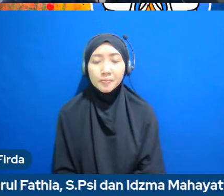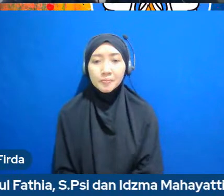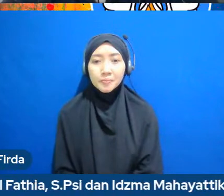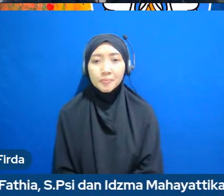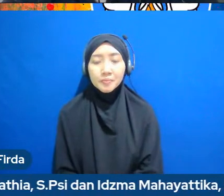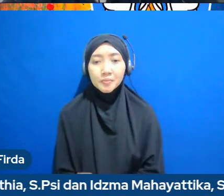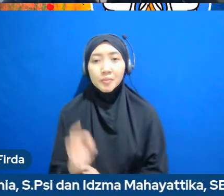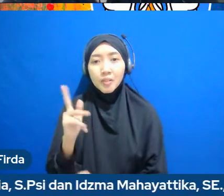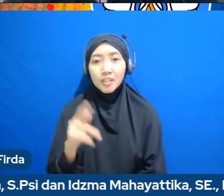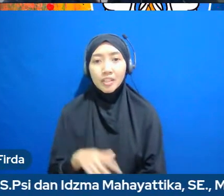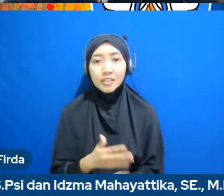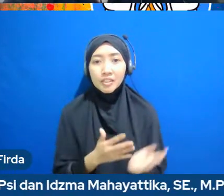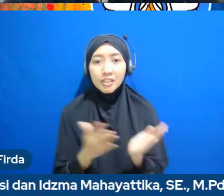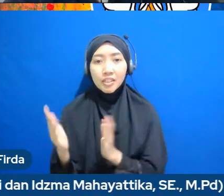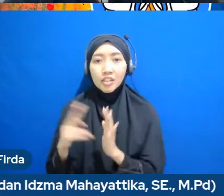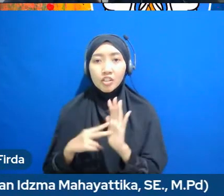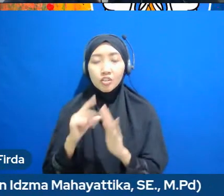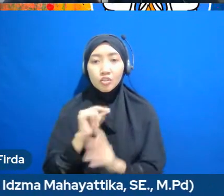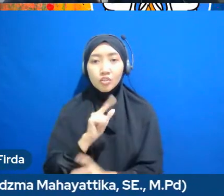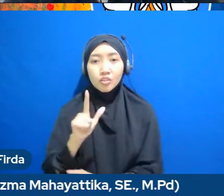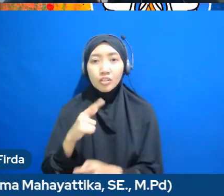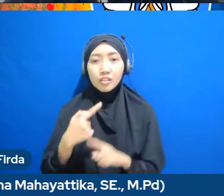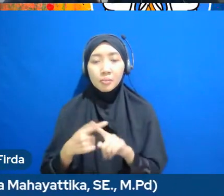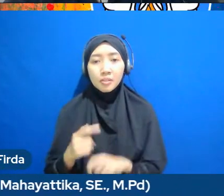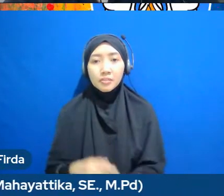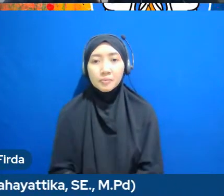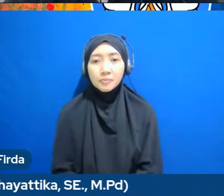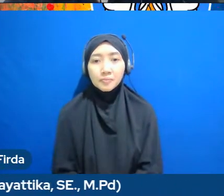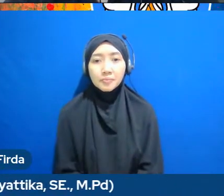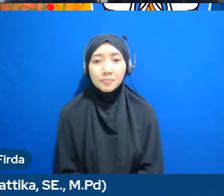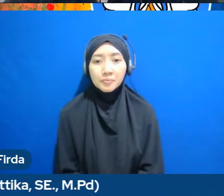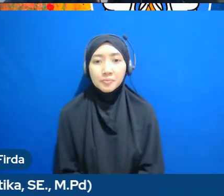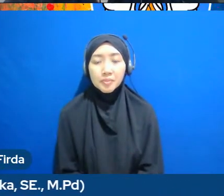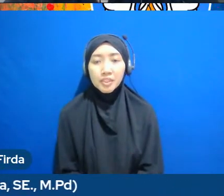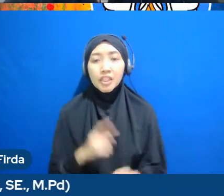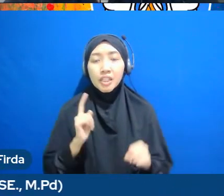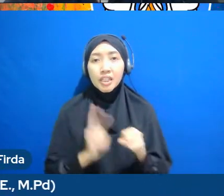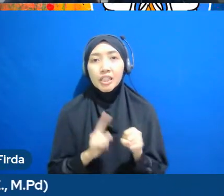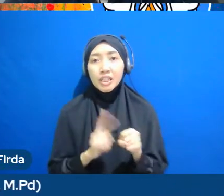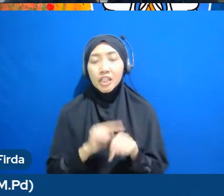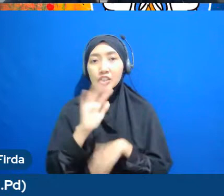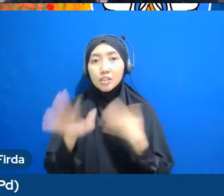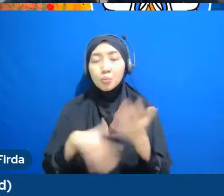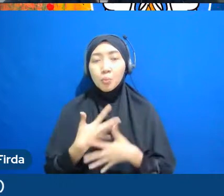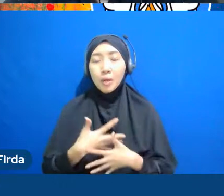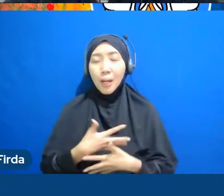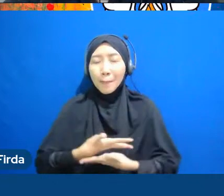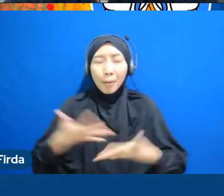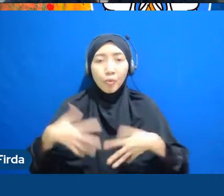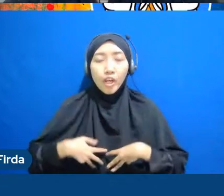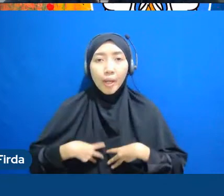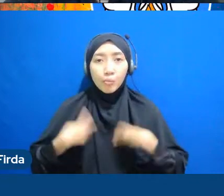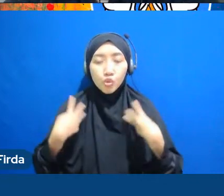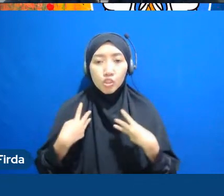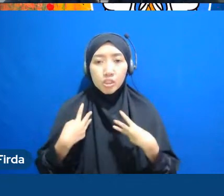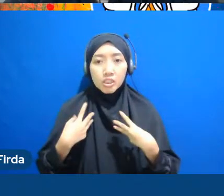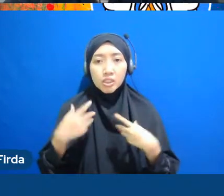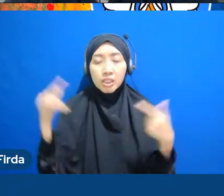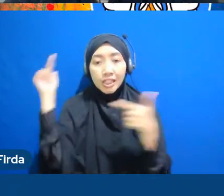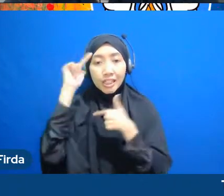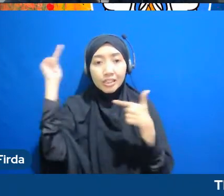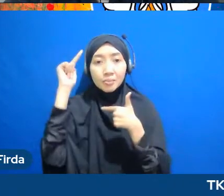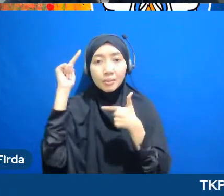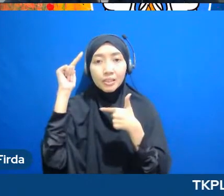betul. Oke, Kak Nurul mungkin akan menambahkan? Ya, intinya sih semua apapun emosinya itu memang ekspresinya